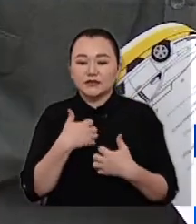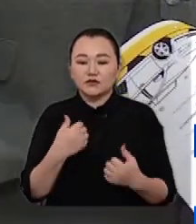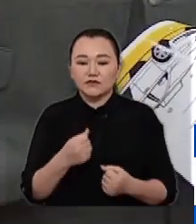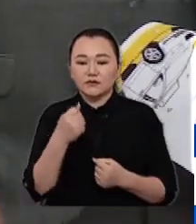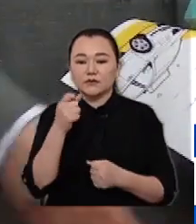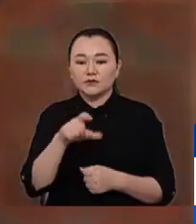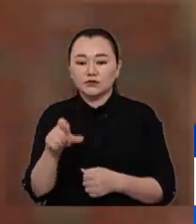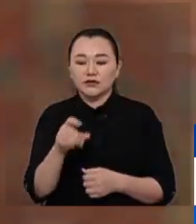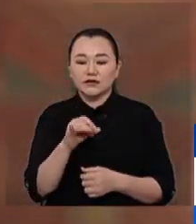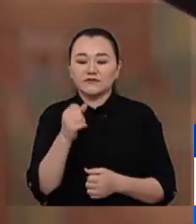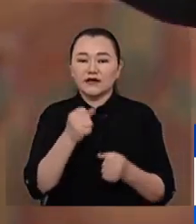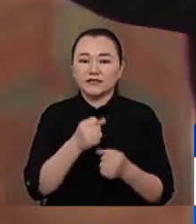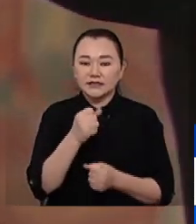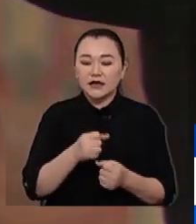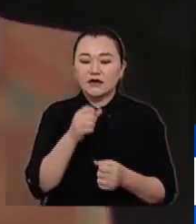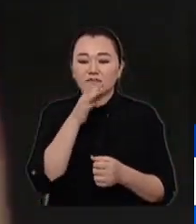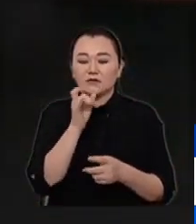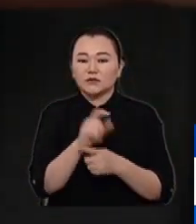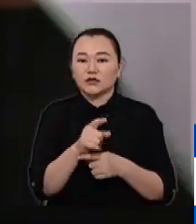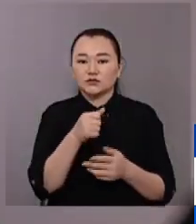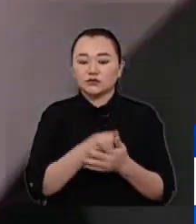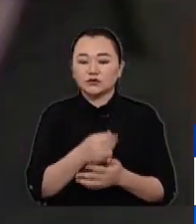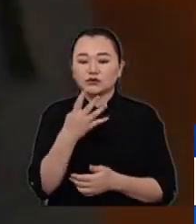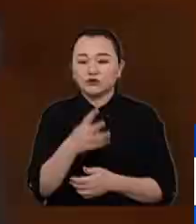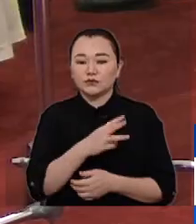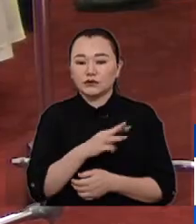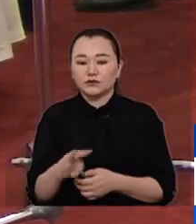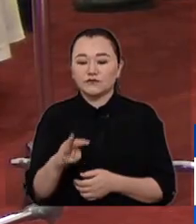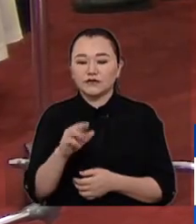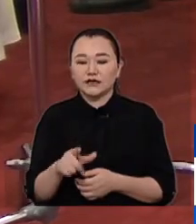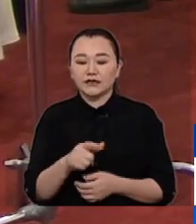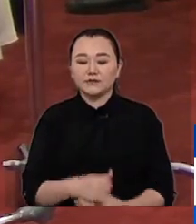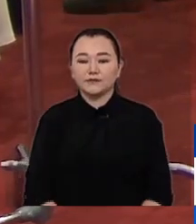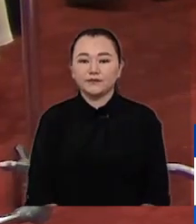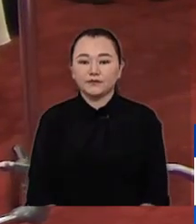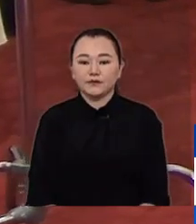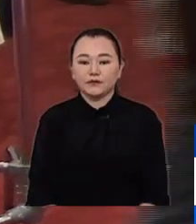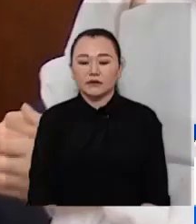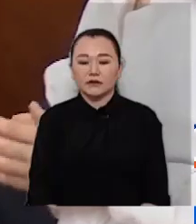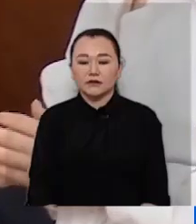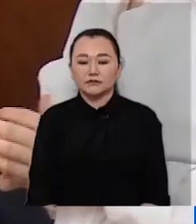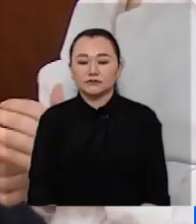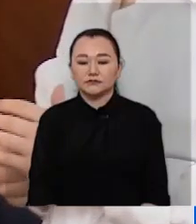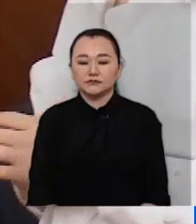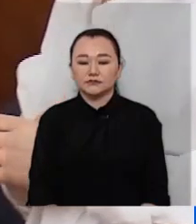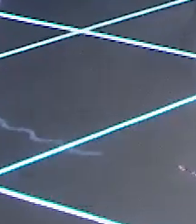и водителей во время заказов на сумму до 4 миллионов тенге. Еляман Раймбеков, Влад Шишко,